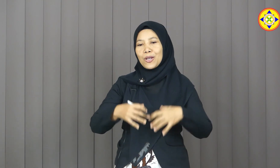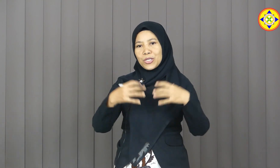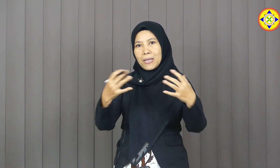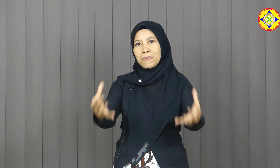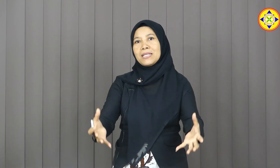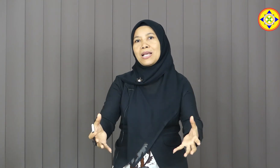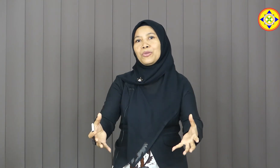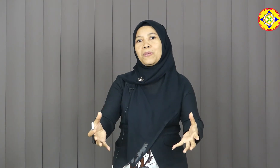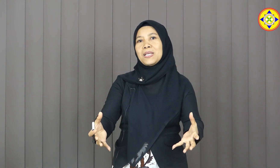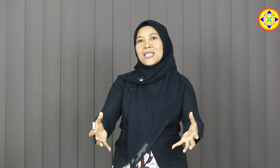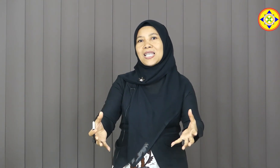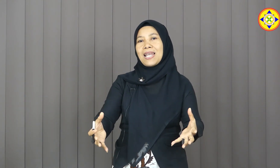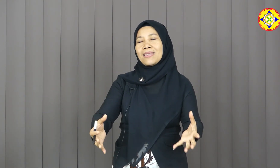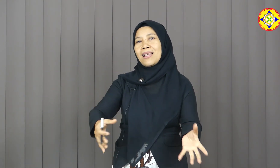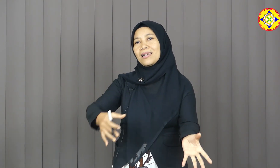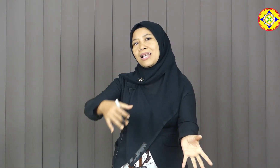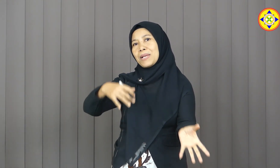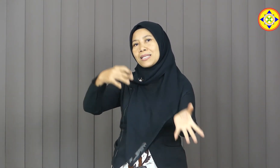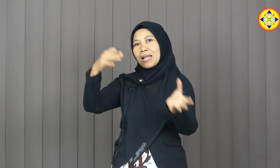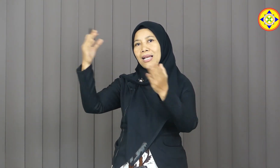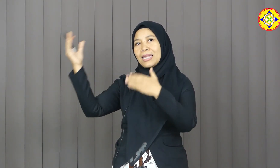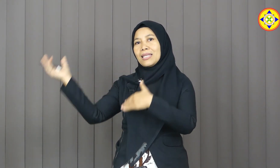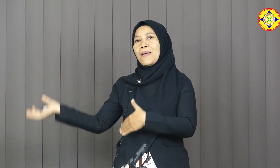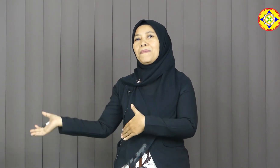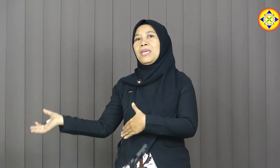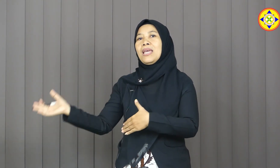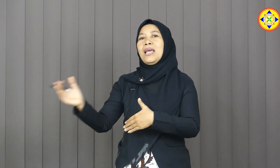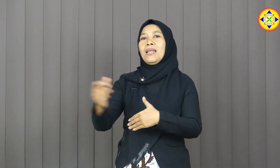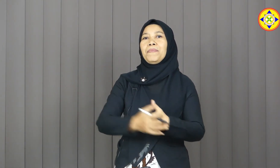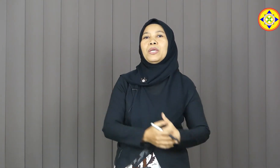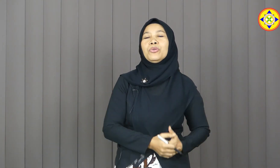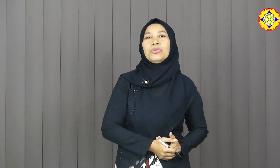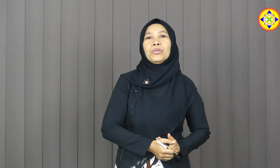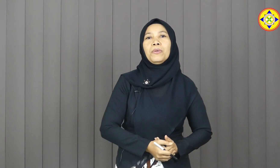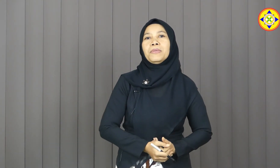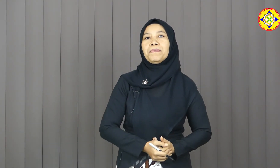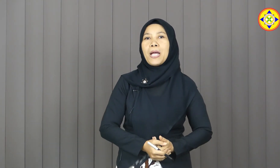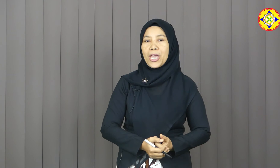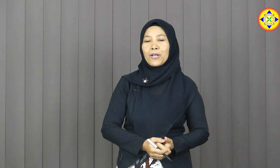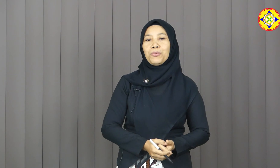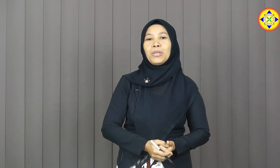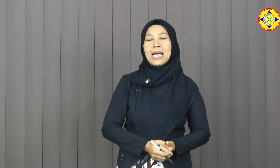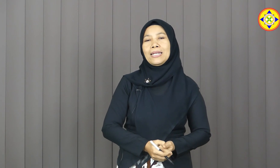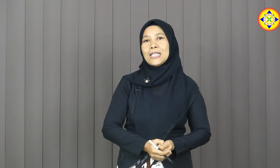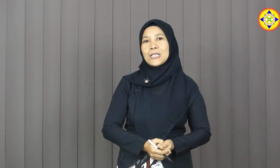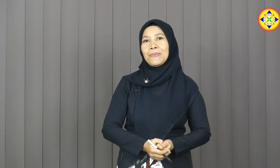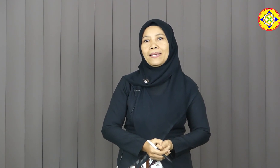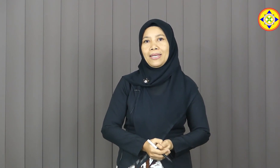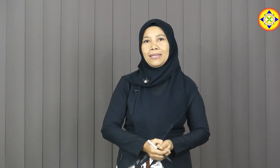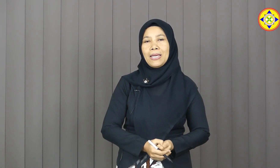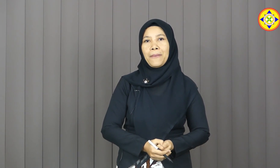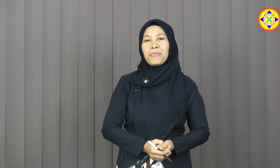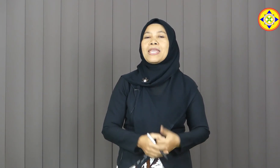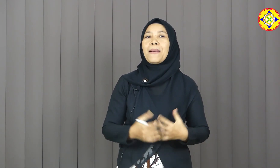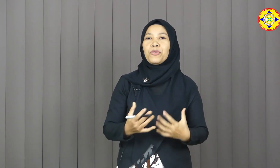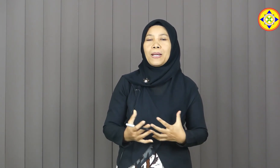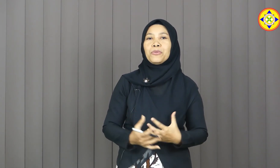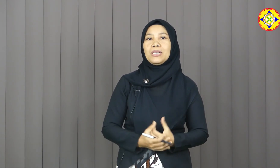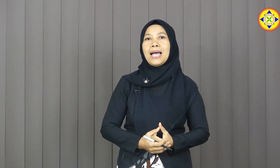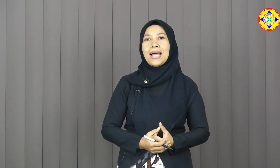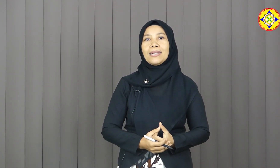yang harusnya bisa untuk mensejahterakan masyarakat, tetapi lebih untuk membayar bunga dan sebagainya.